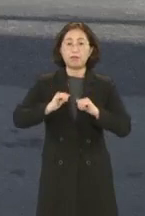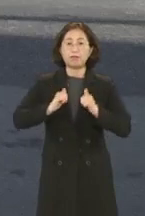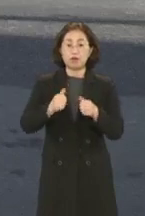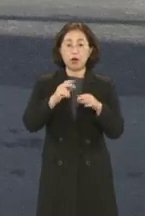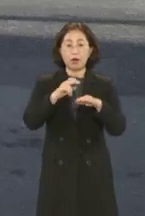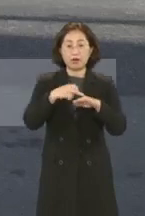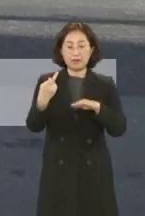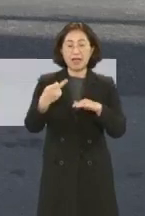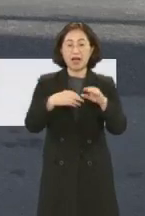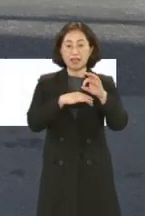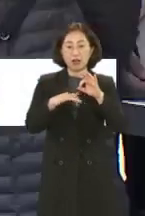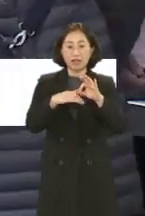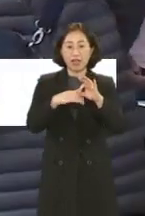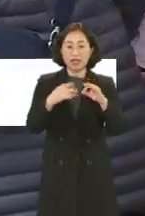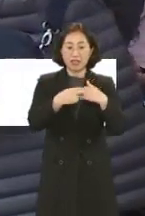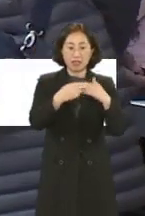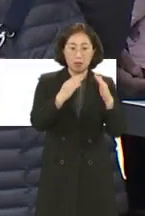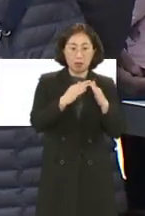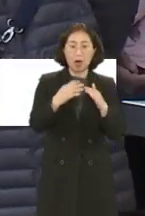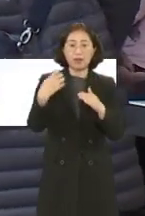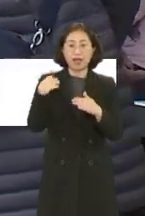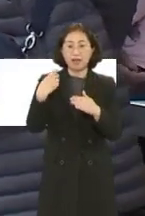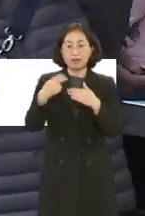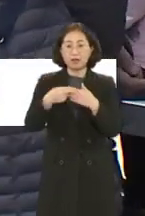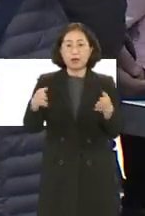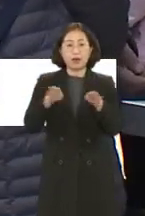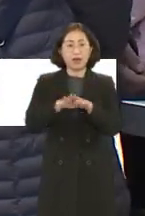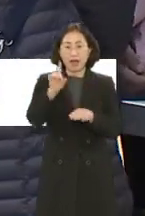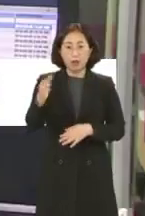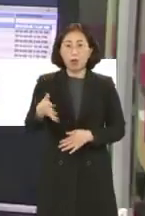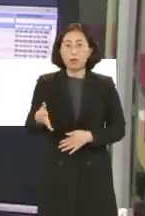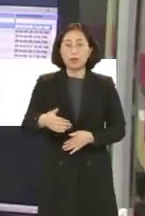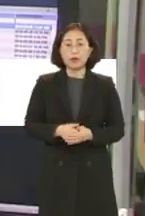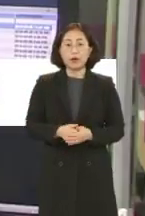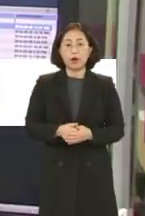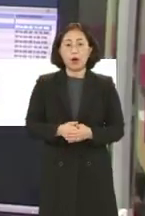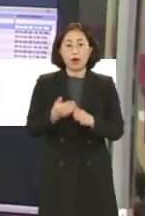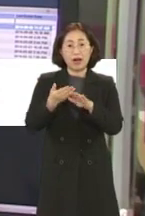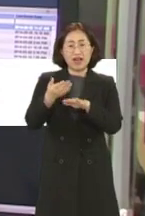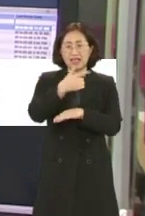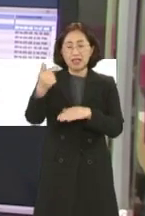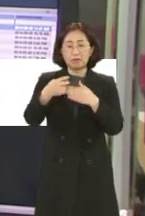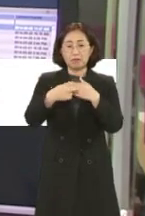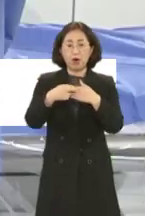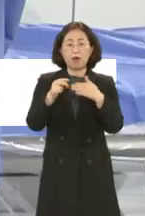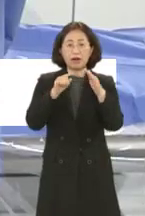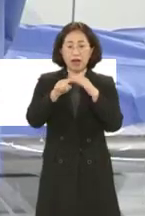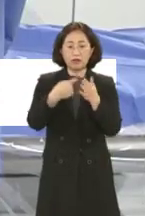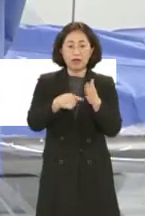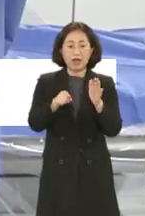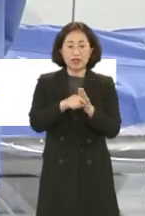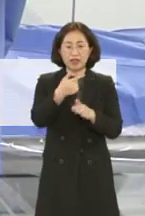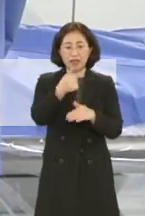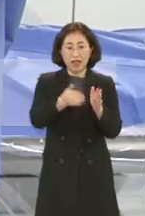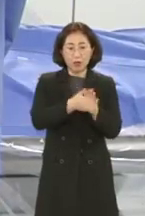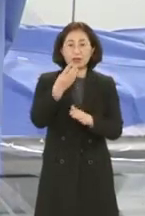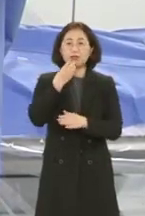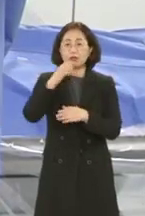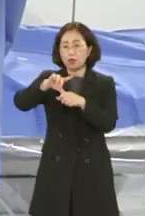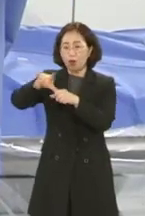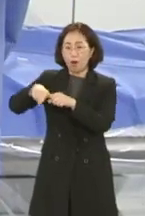금산, 서천에는 의료원 등 지역 책임 의료기관이 단 한 곳도 없어 상급 병원을 이용하기 위해서는 인근 대도시나